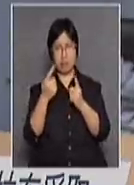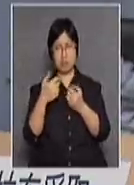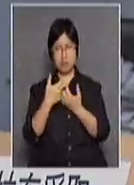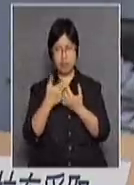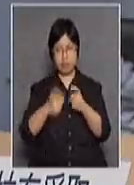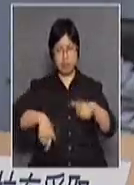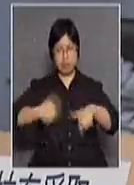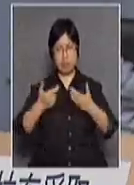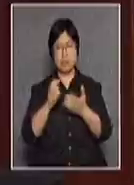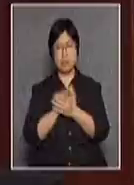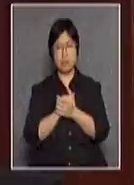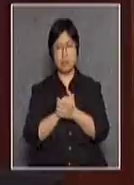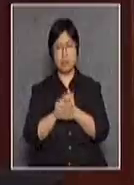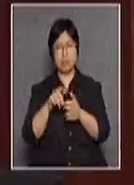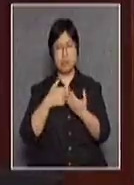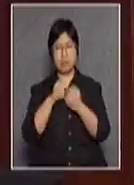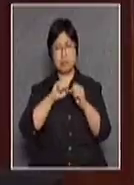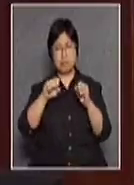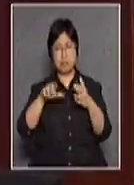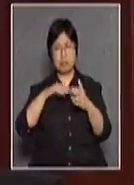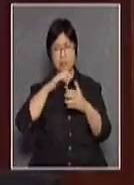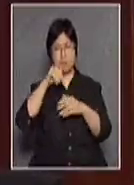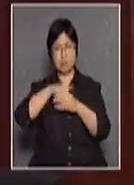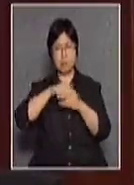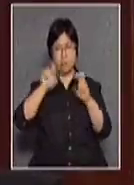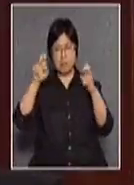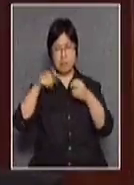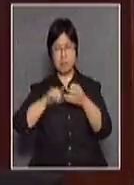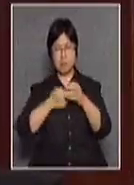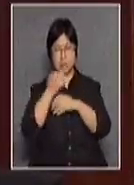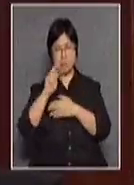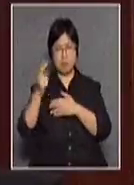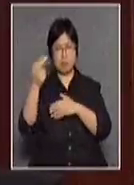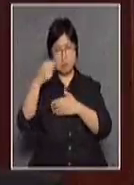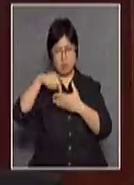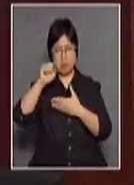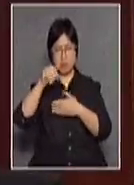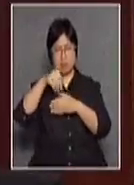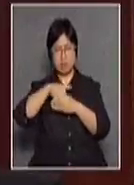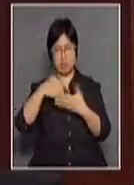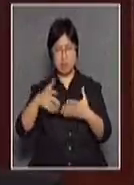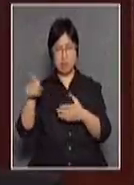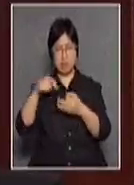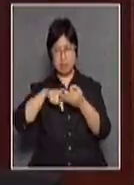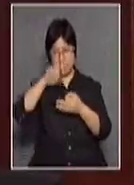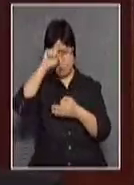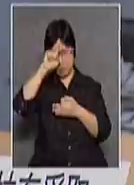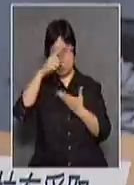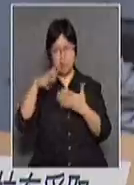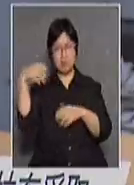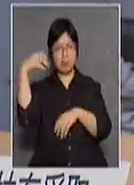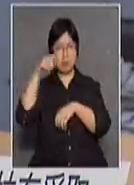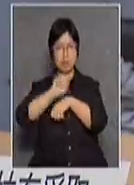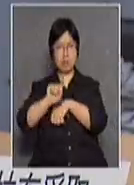支。 現在各位提出的待決議題是梁國雄議員動議修正案，予以通過。現在付諸表決。梁國雄議員要求記名表決，表決鐘響